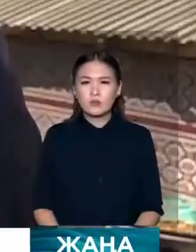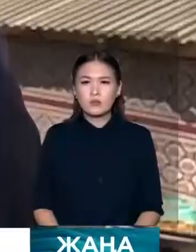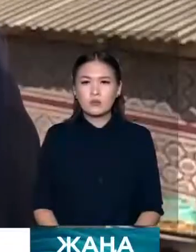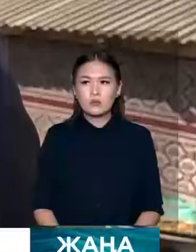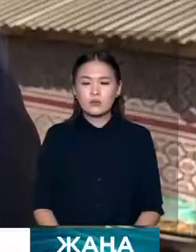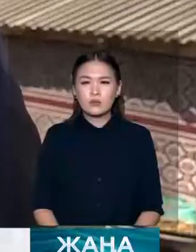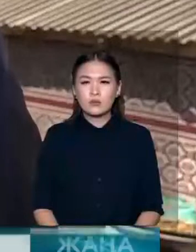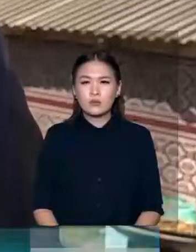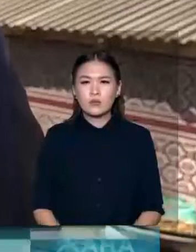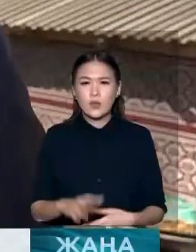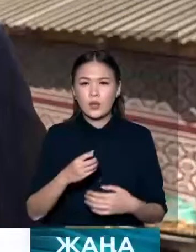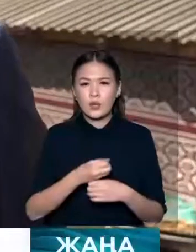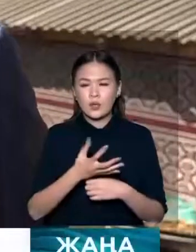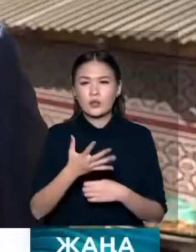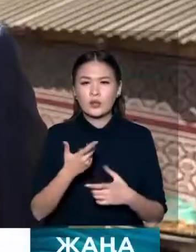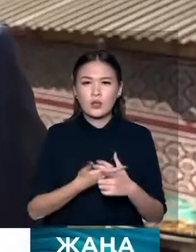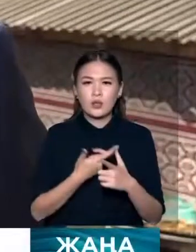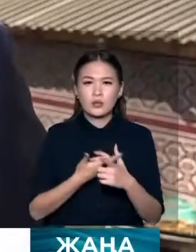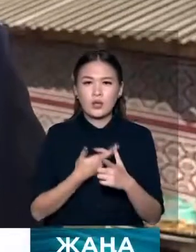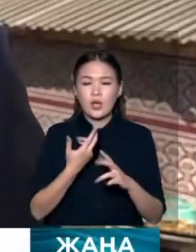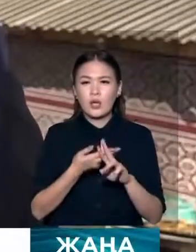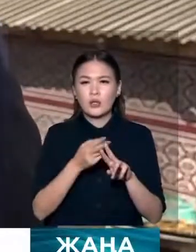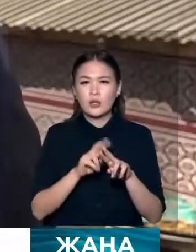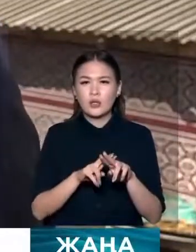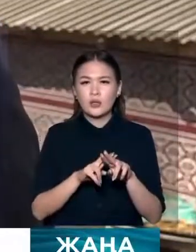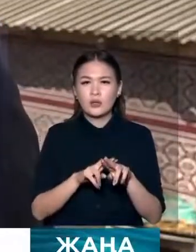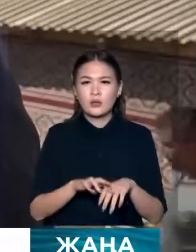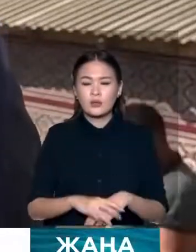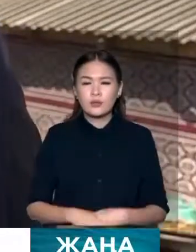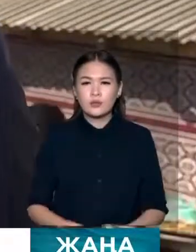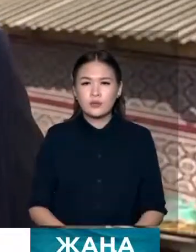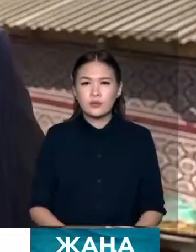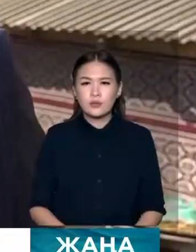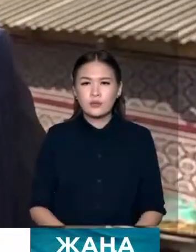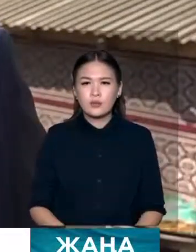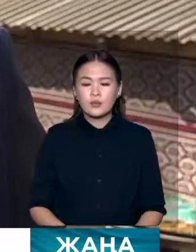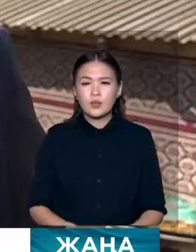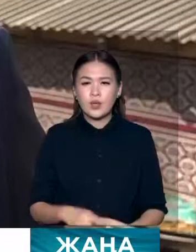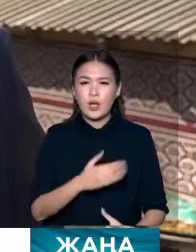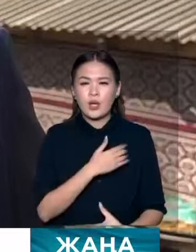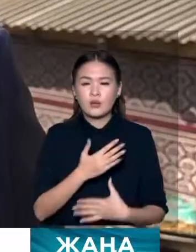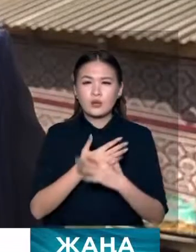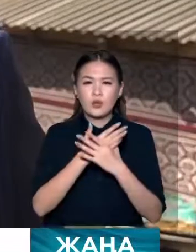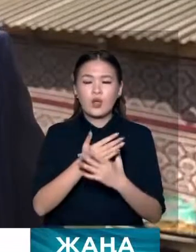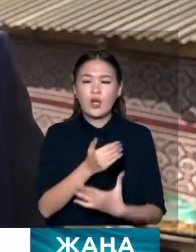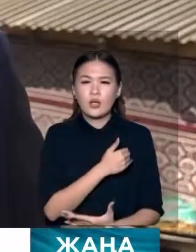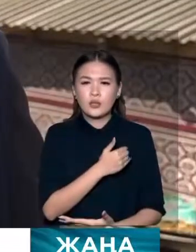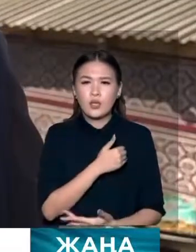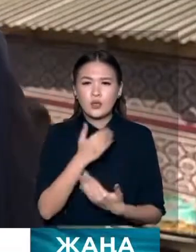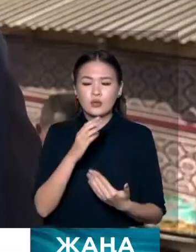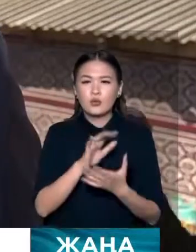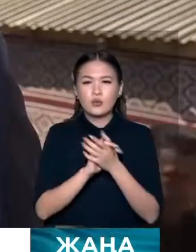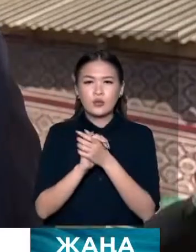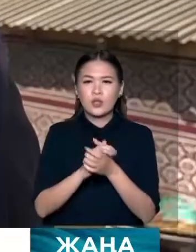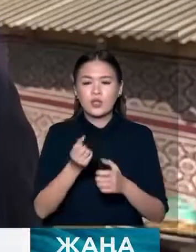Достық дастархан деп аталады. Бұл екі елдің достығына, нығайтуына өзінің үлесін қосады деген үміттеміз. Бүгінгі біздің достық